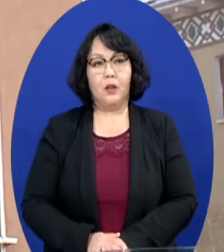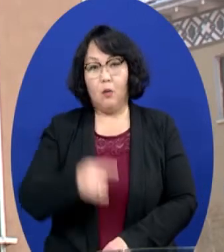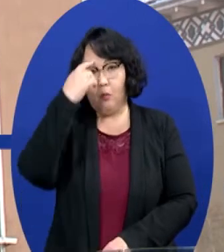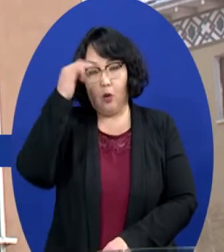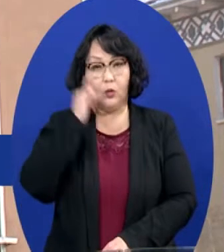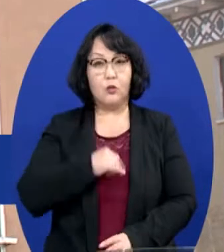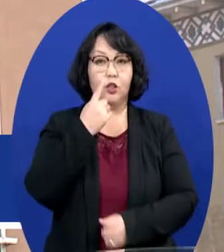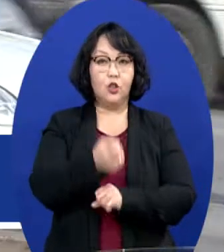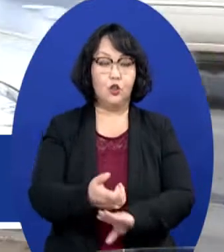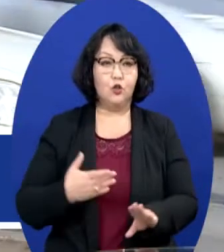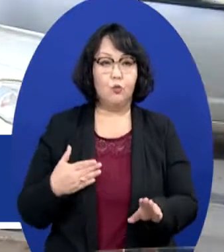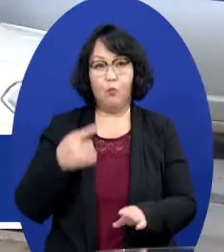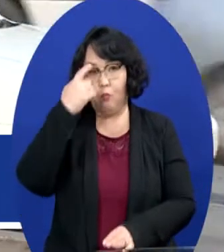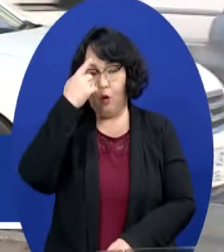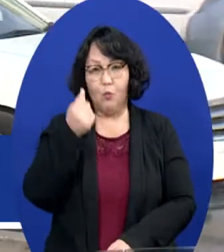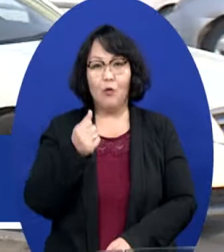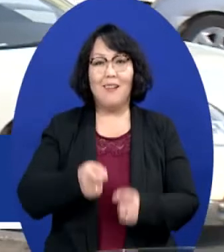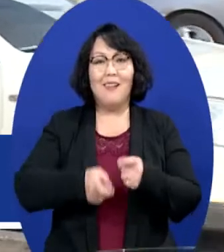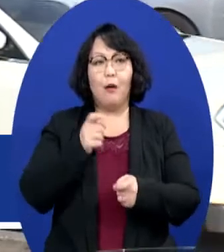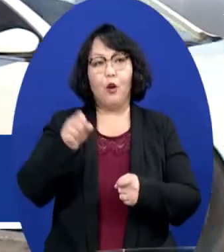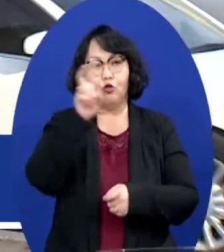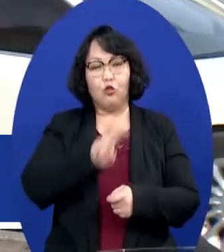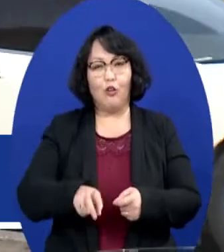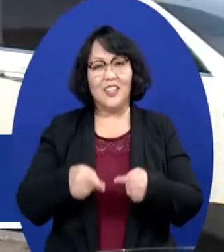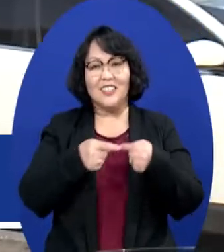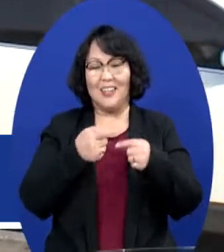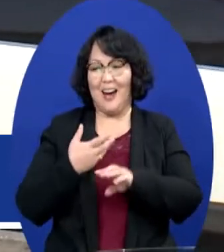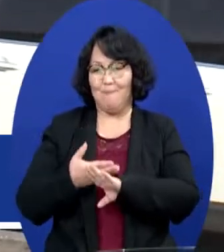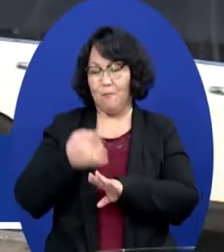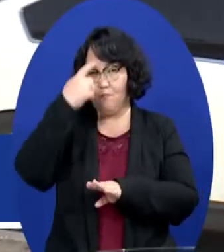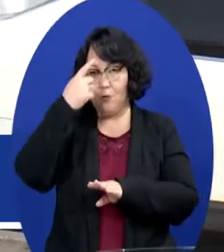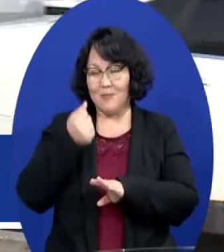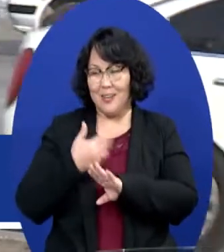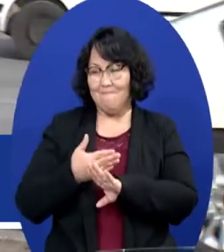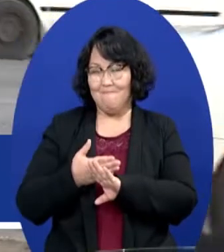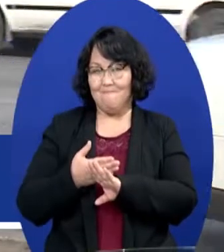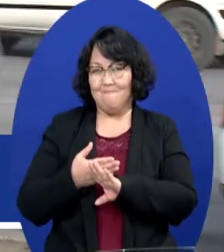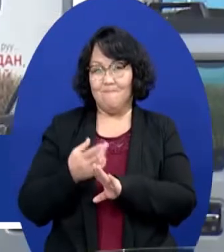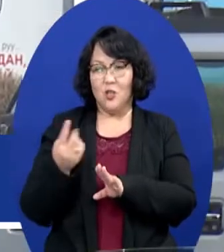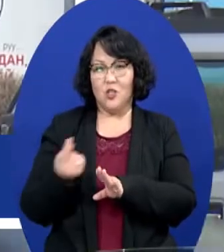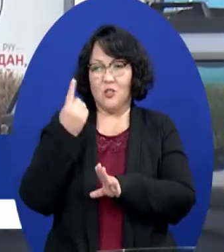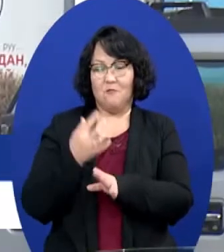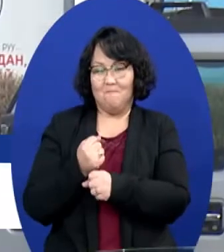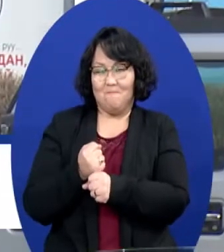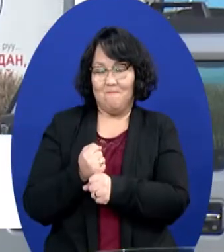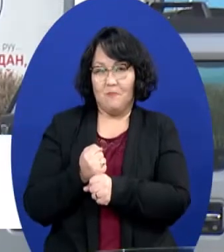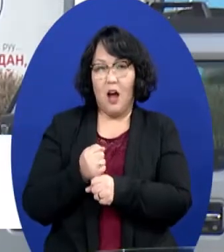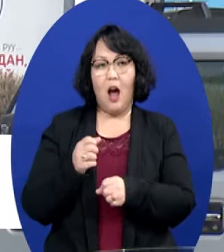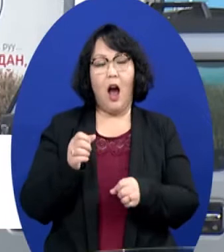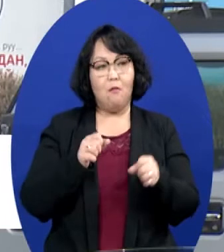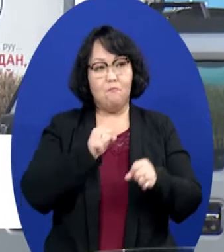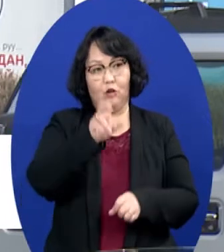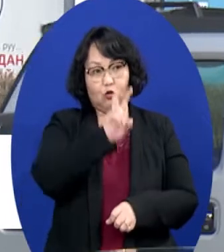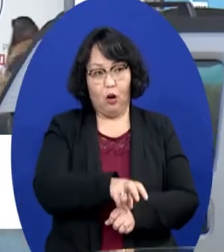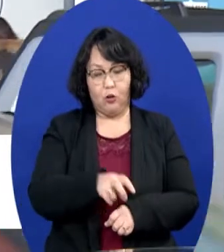Манай улсын хувьд өмнө жилүүдэд төгөргийн ханшийг Америк долларын эсрэг хамгаалахын тулд төгөргийн хувь зөвөрөд өндөрт барьж ирсэн. Тиймээс төгөргийн ханшийн ам долларын эсрэг